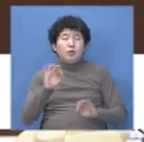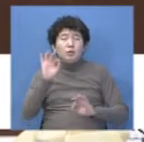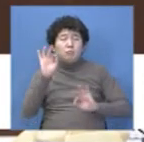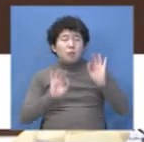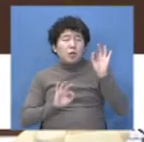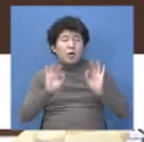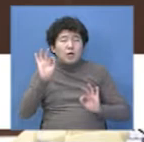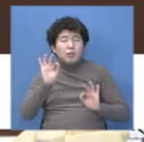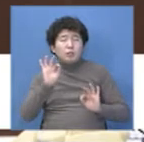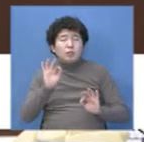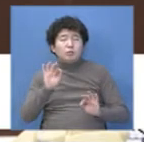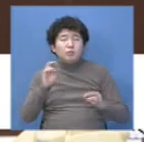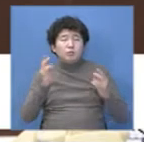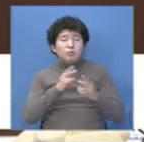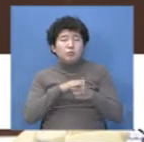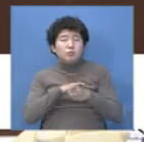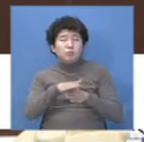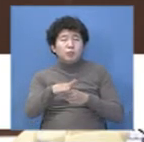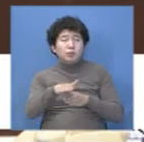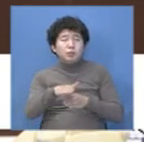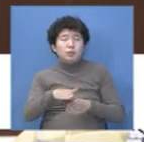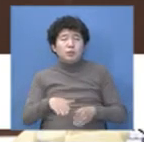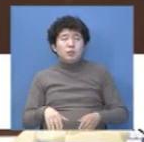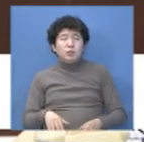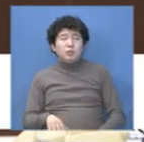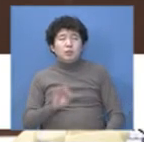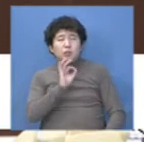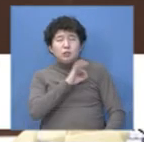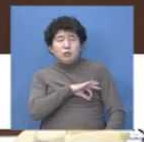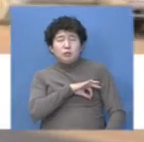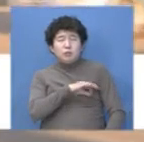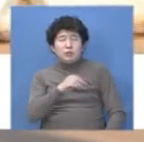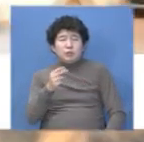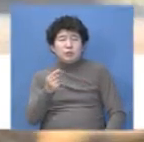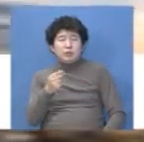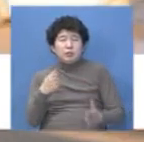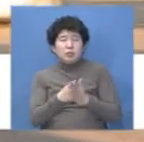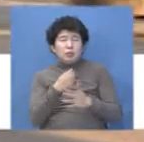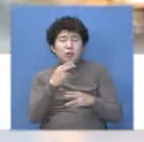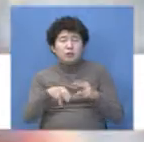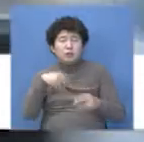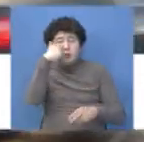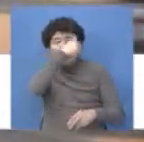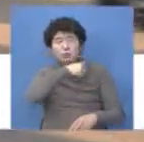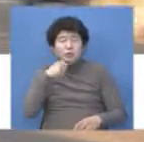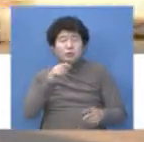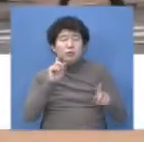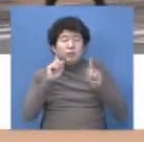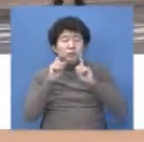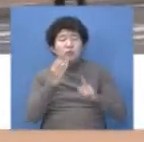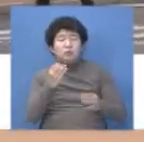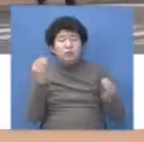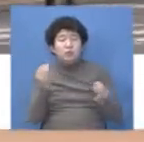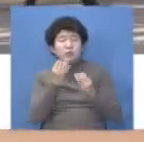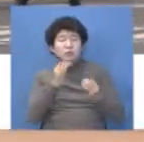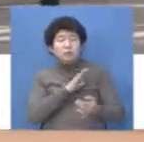необходимо обеспечить полное и эффективное освоение средств до конца года. На заседании также обсудили мероприятия по